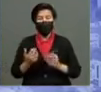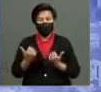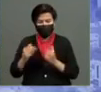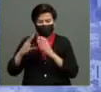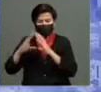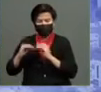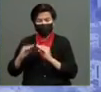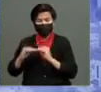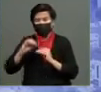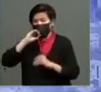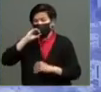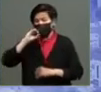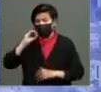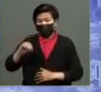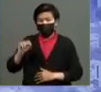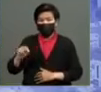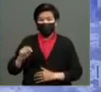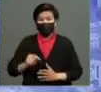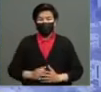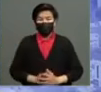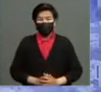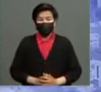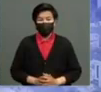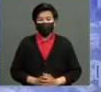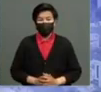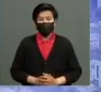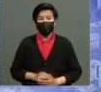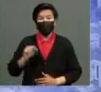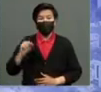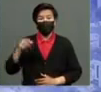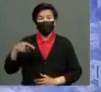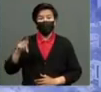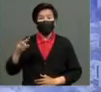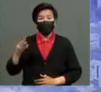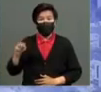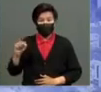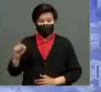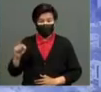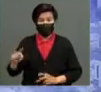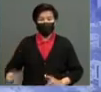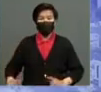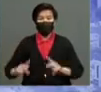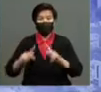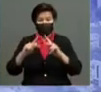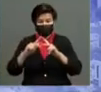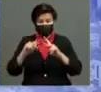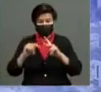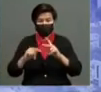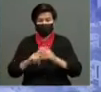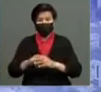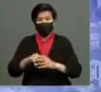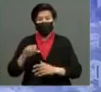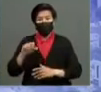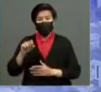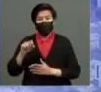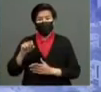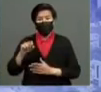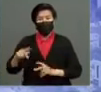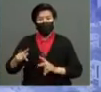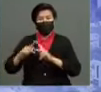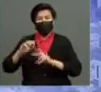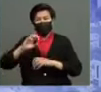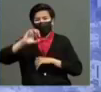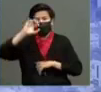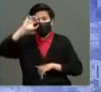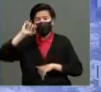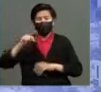อกกับทางสปม.นะครับก็คือทางด้านของกระทรวงสปค.สบค.มหาดไทยโด